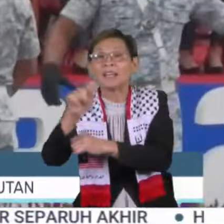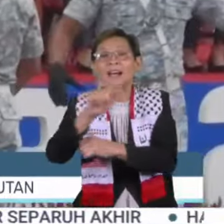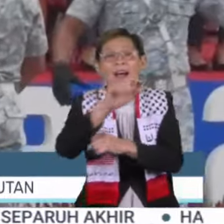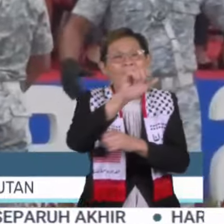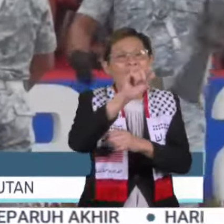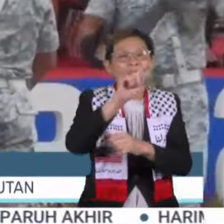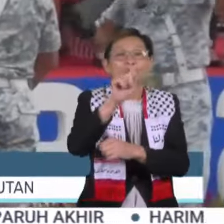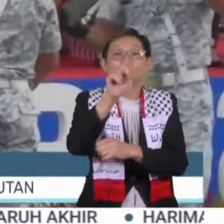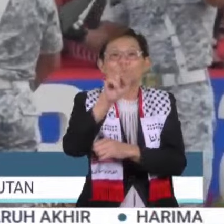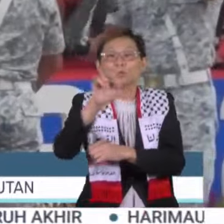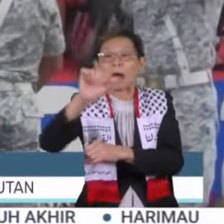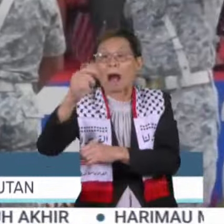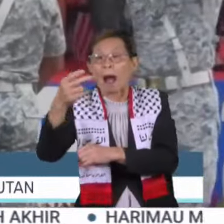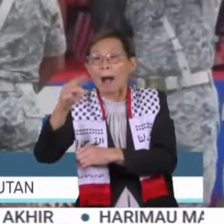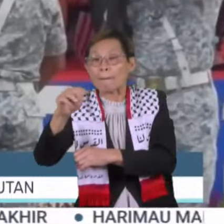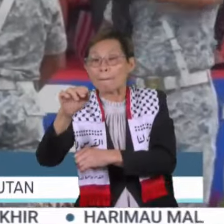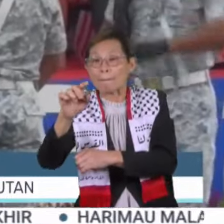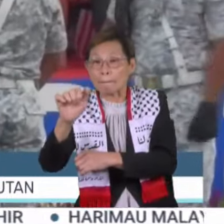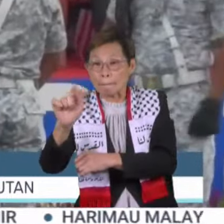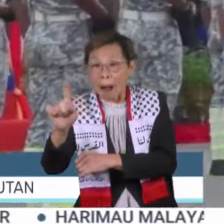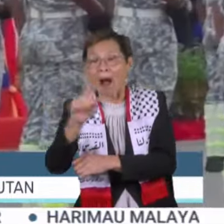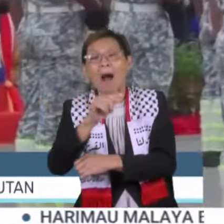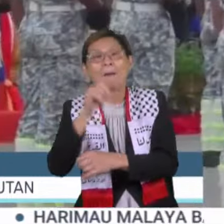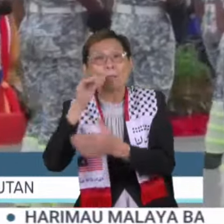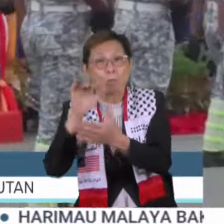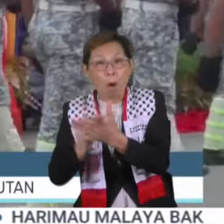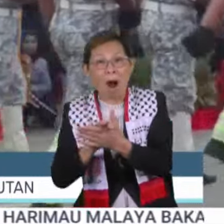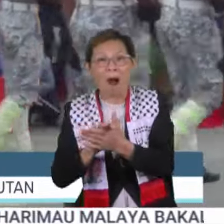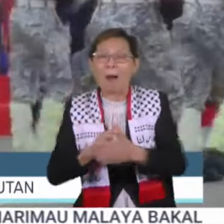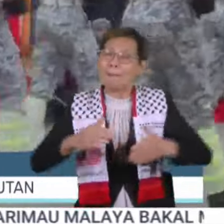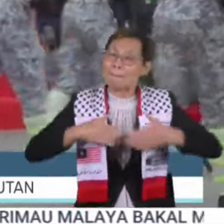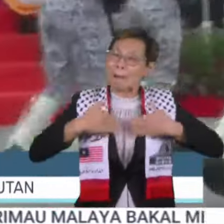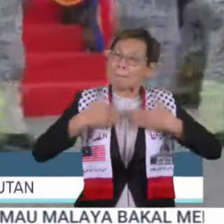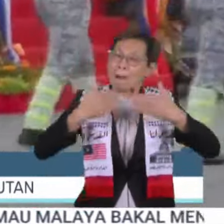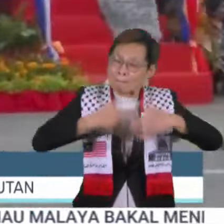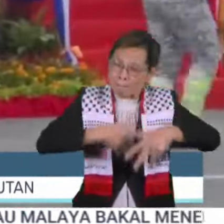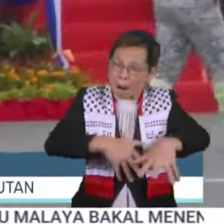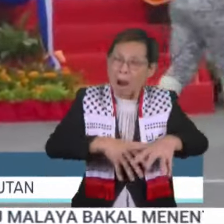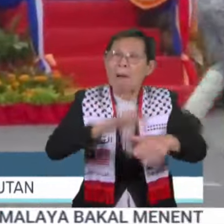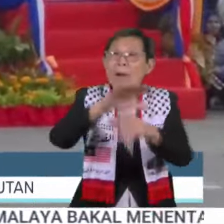Fuzi dan isteri memeriahkan lagi acara perbarisan dan perarakan melibatkan